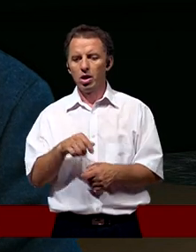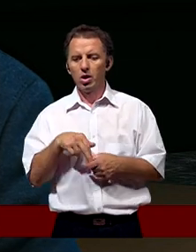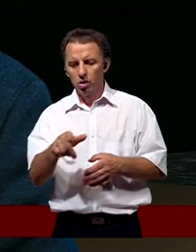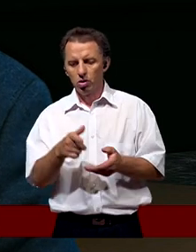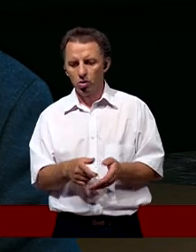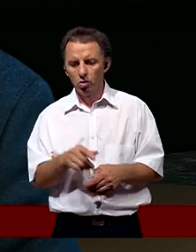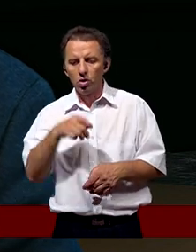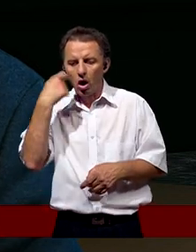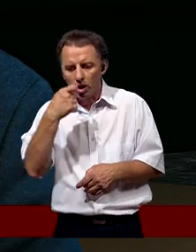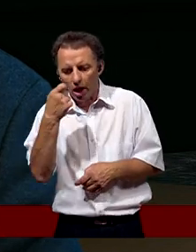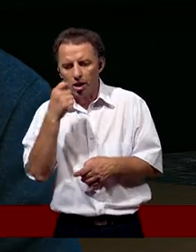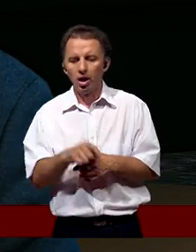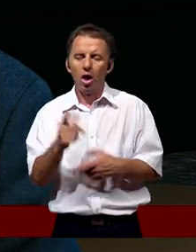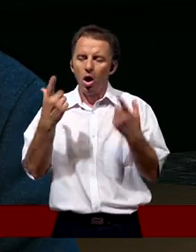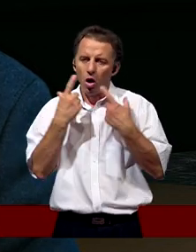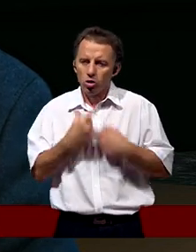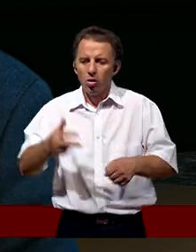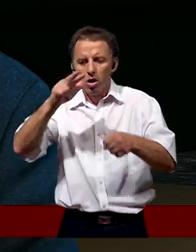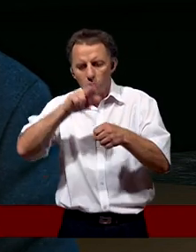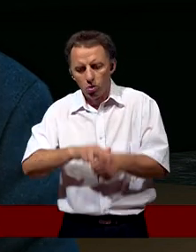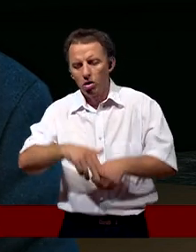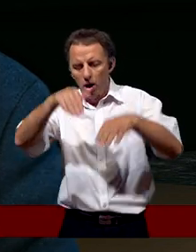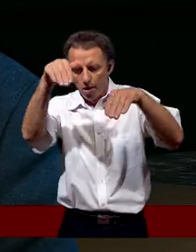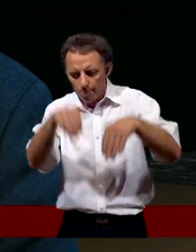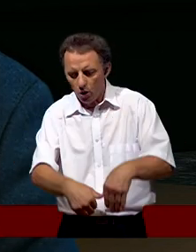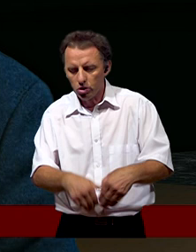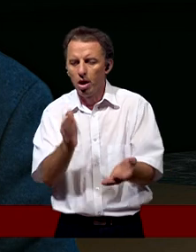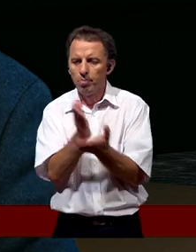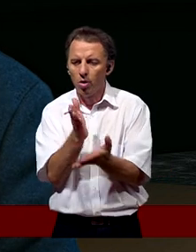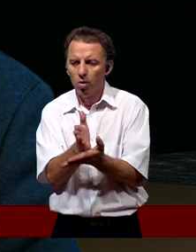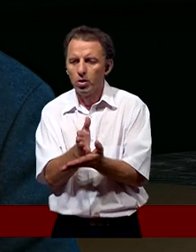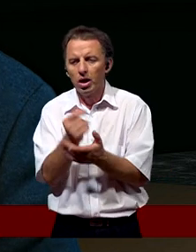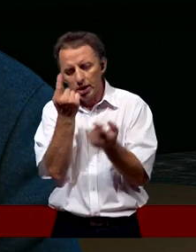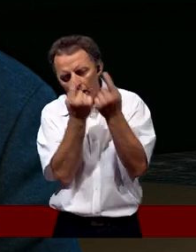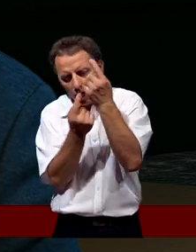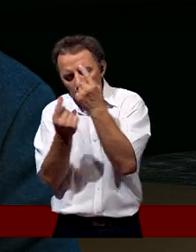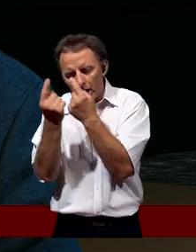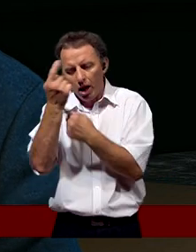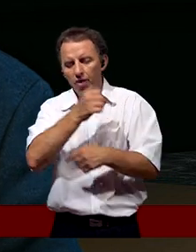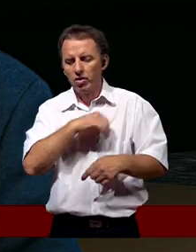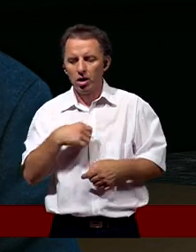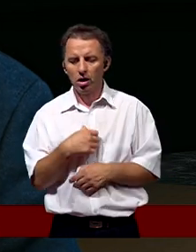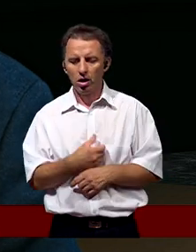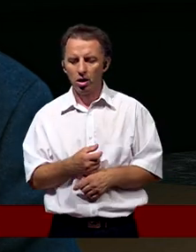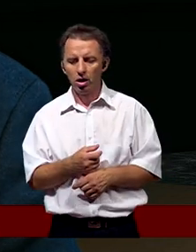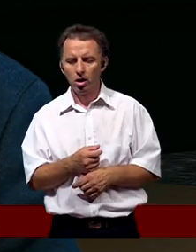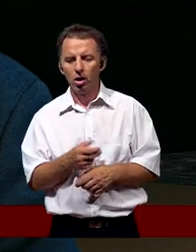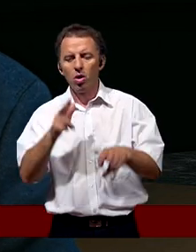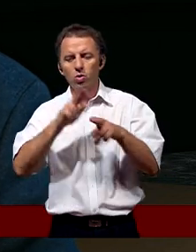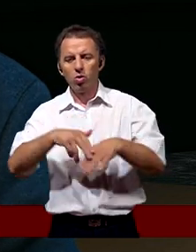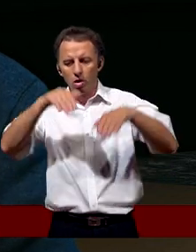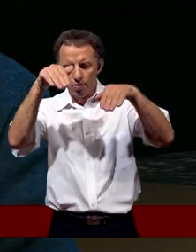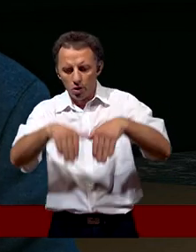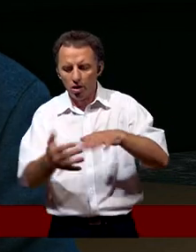do okulisty, idę do osoby, która wydaje mi się, że może pomóc. I tak zastanawiam się, ponieważ tutaj taka kolejna symbolika,